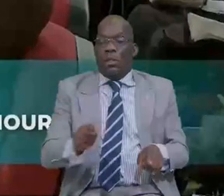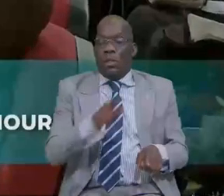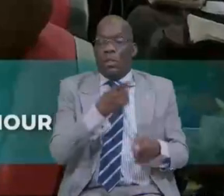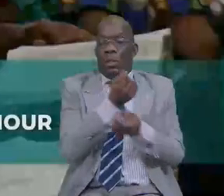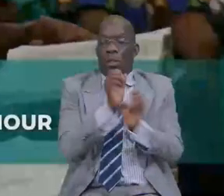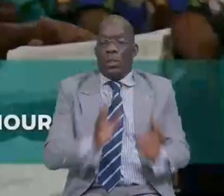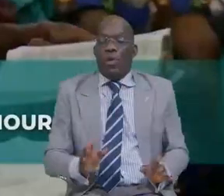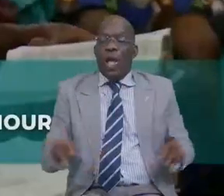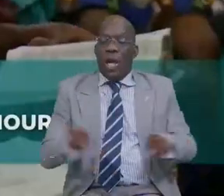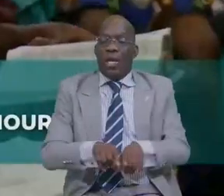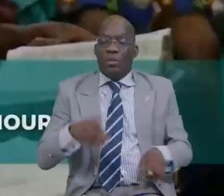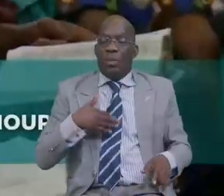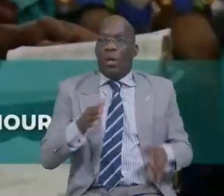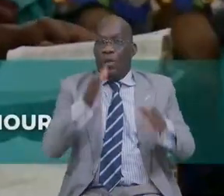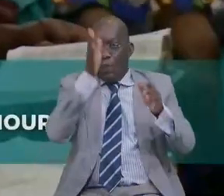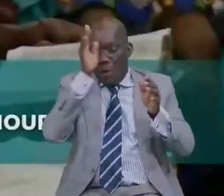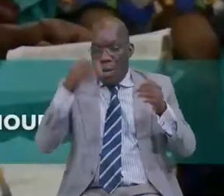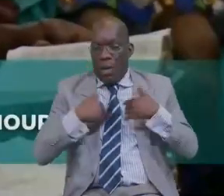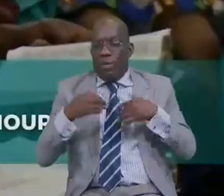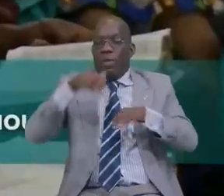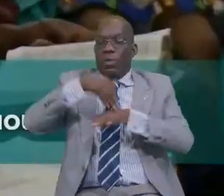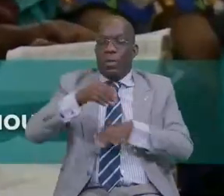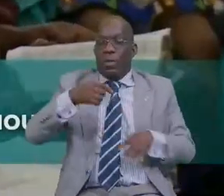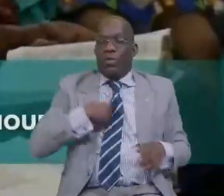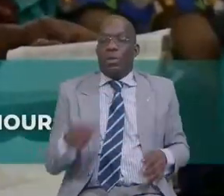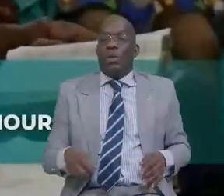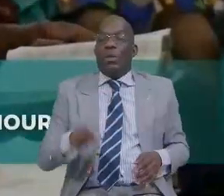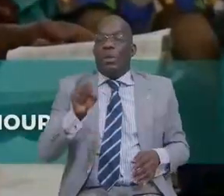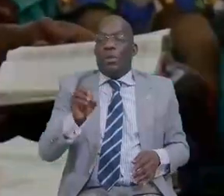m'a envoyé, je vous envoie.